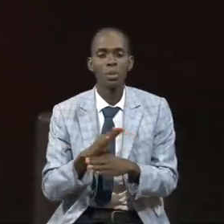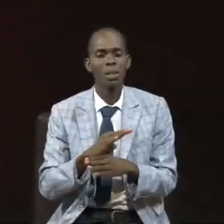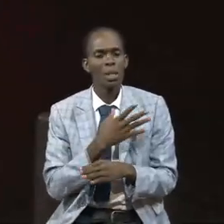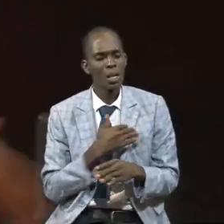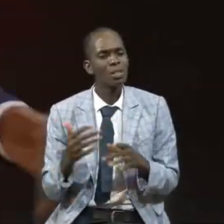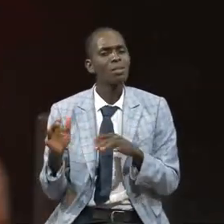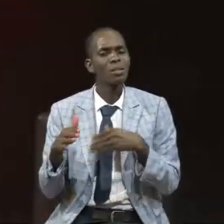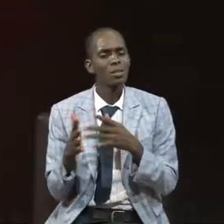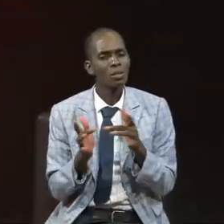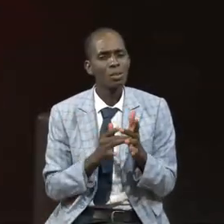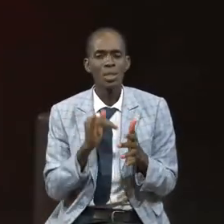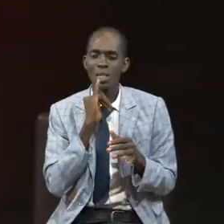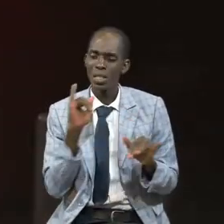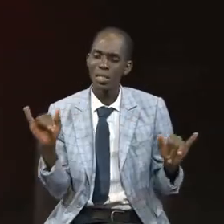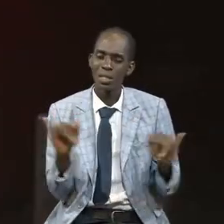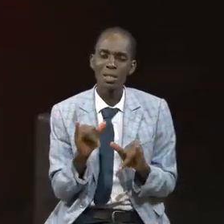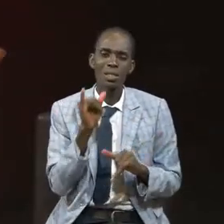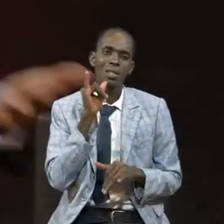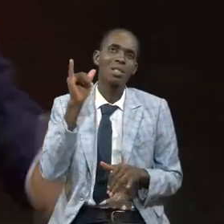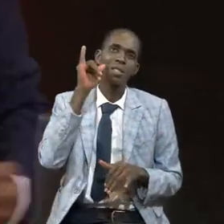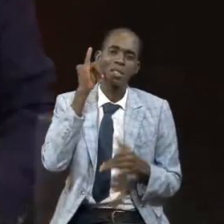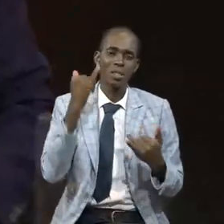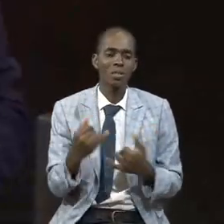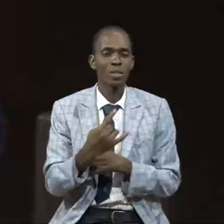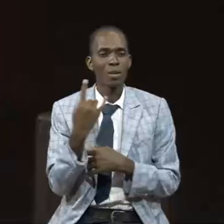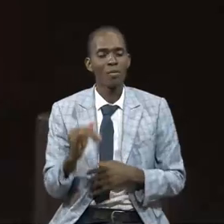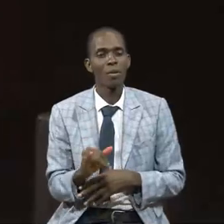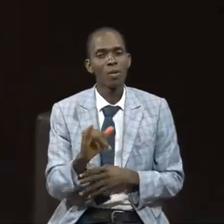Et il est allé, le même hier, aujourd'hui et demain pour toujours.